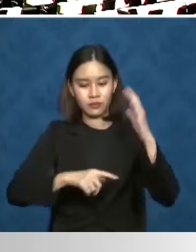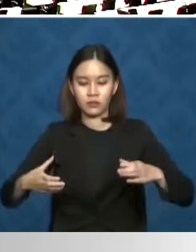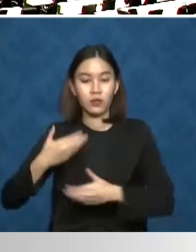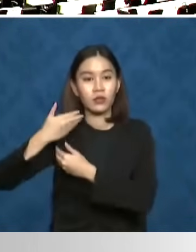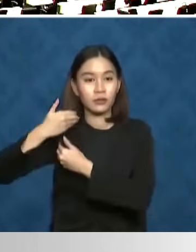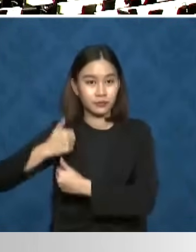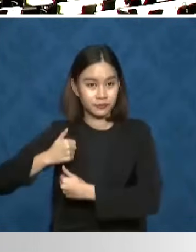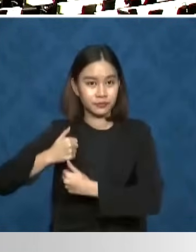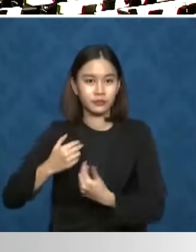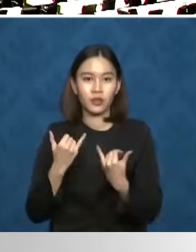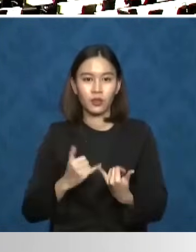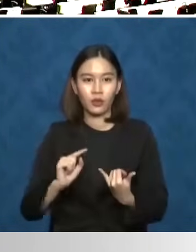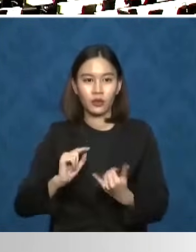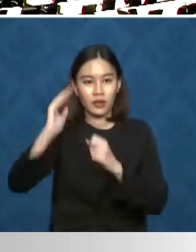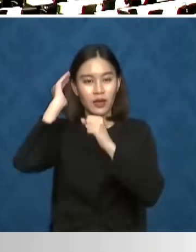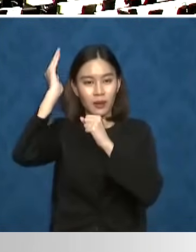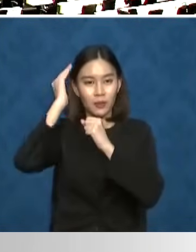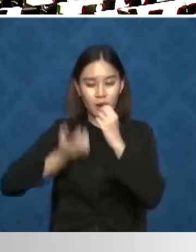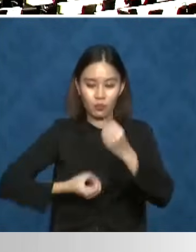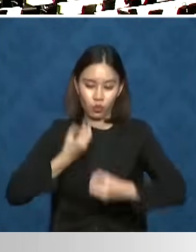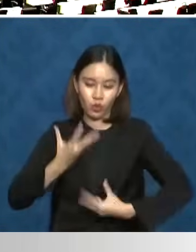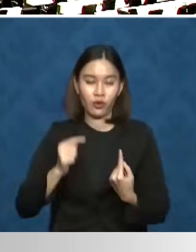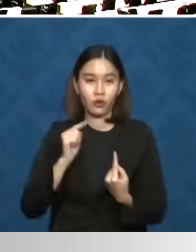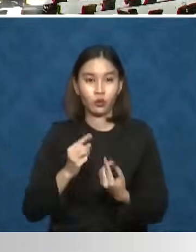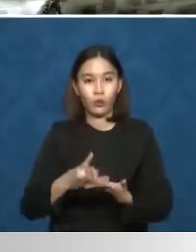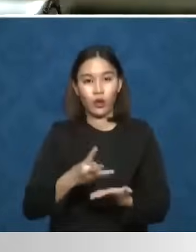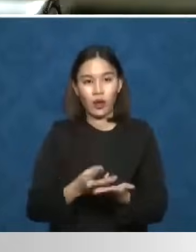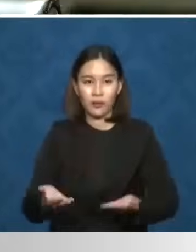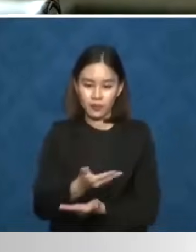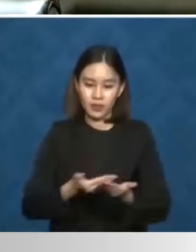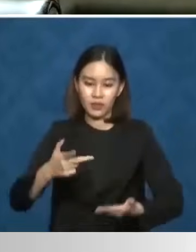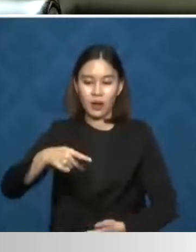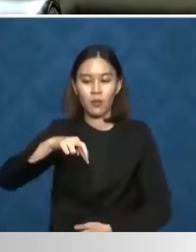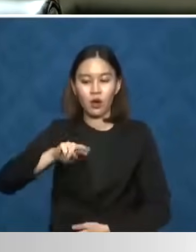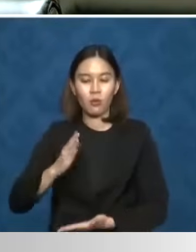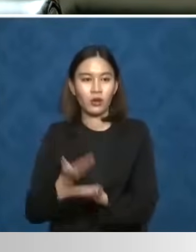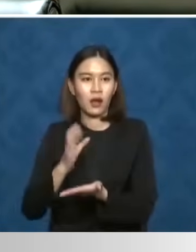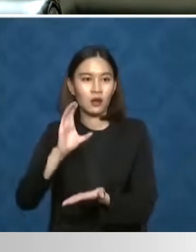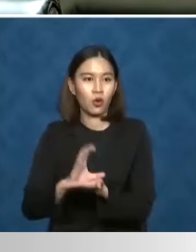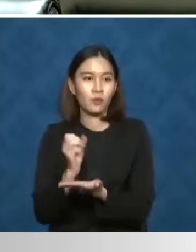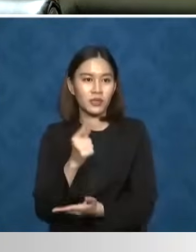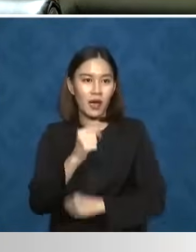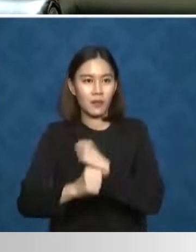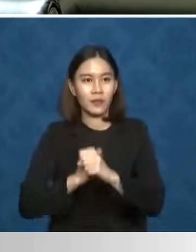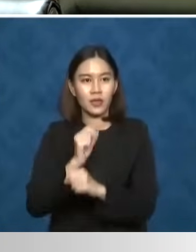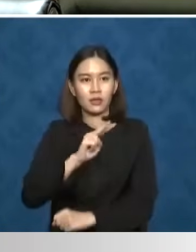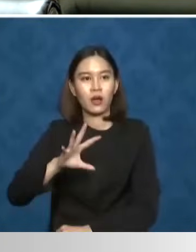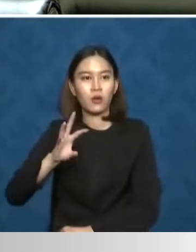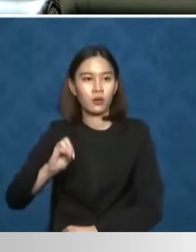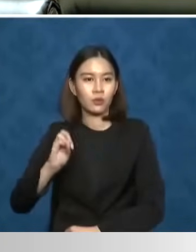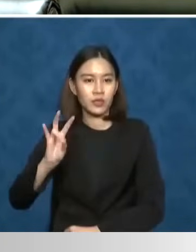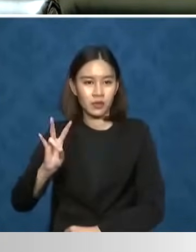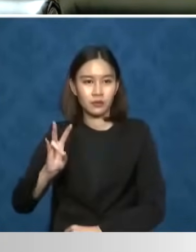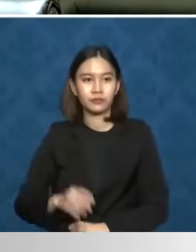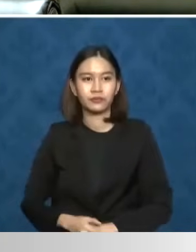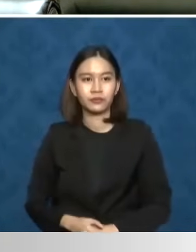ตย์วันนี้กระผมขออภิปรายให้ความเห็นในวาระพิจารณาร่างพระราชบัญญัติงบประมาณรายจ่ายประจำปีงบประมาณ